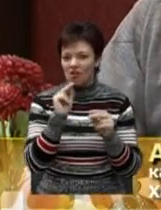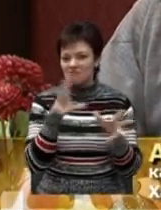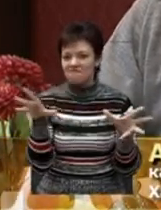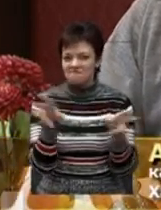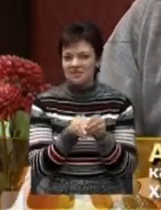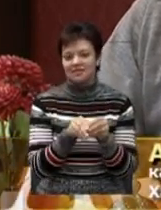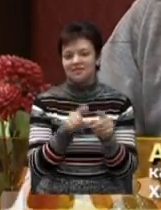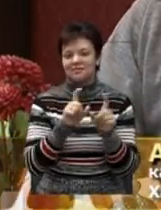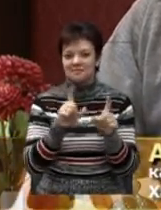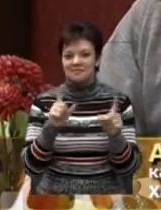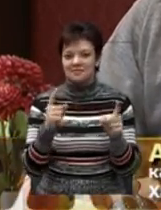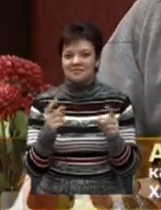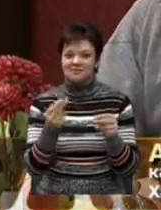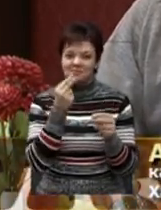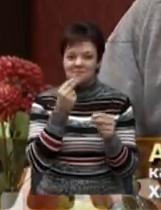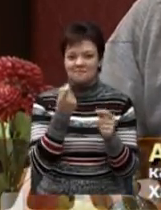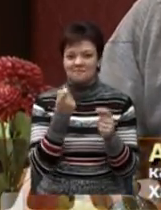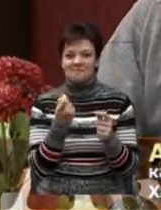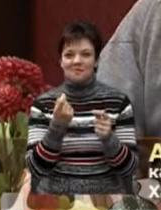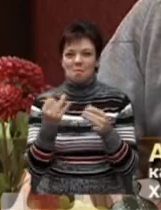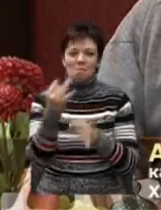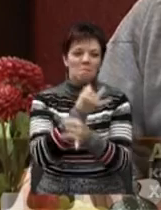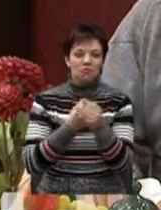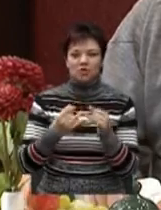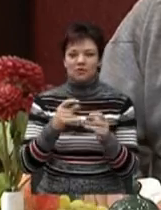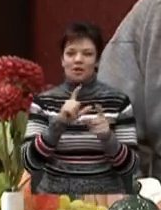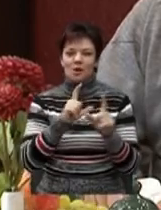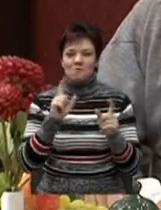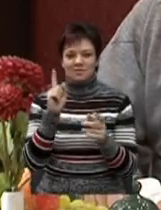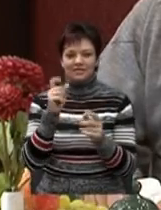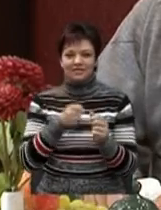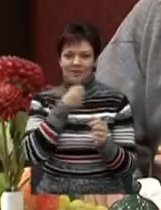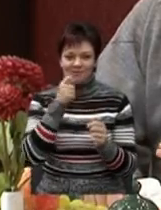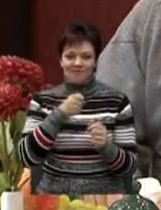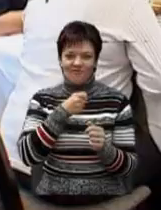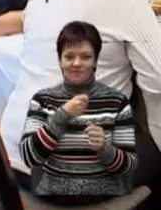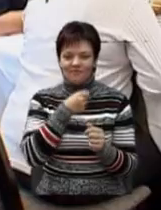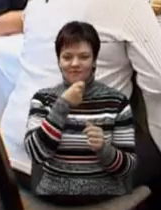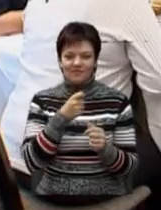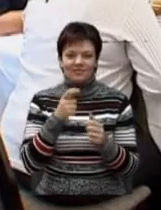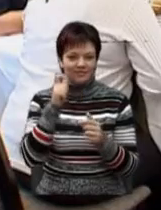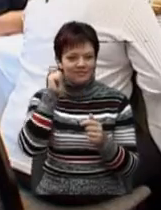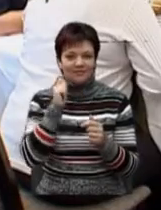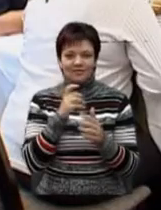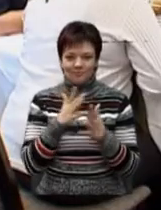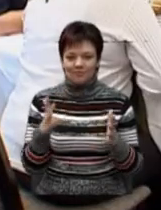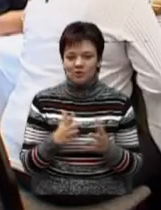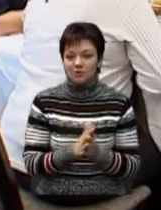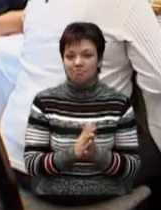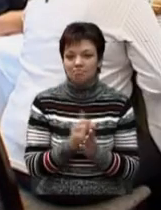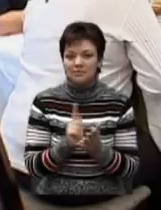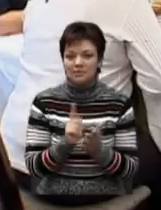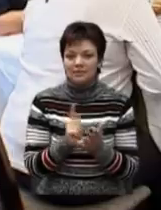чаю, побаловаться плюшками, поговорить с людьми старшего поколения. Поговорить о наболевшем, о том, что беспокоит их, о том,